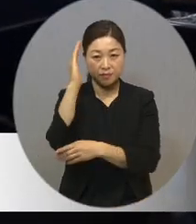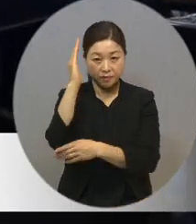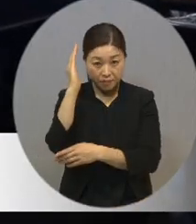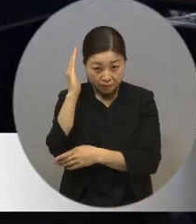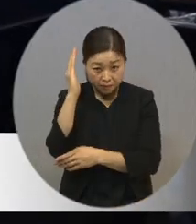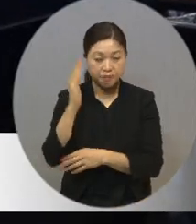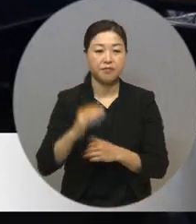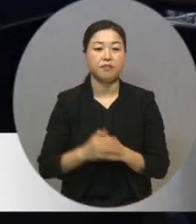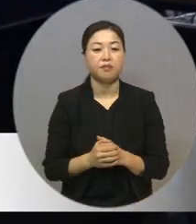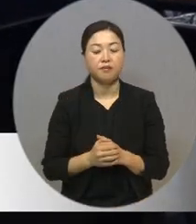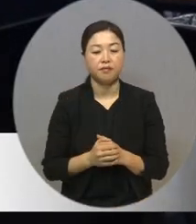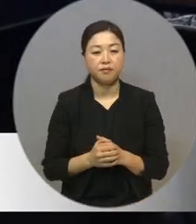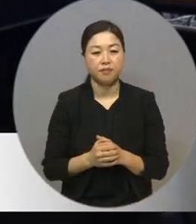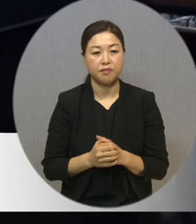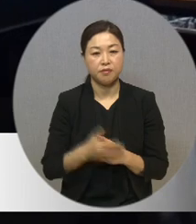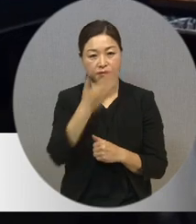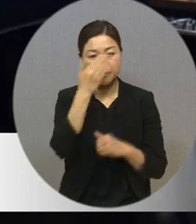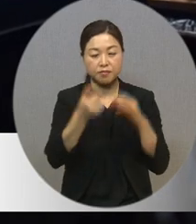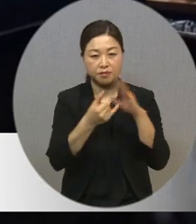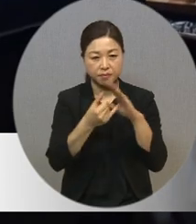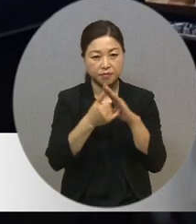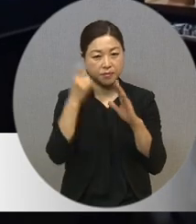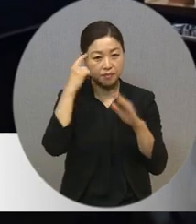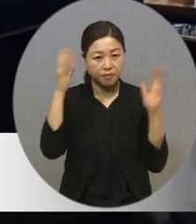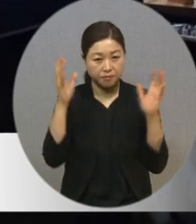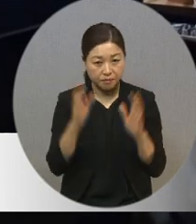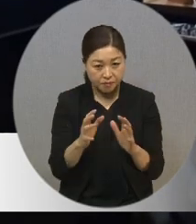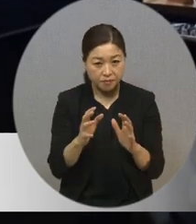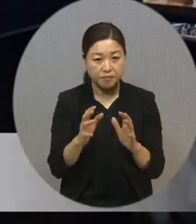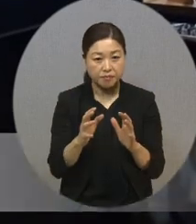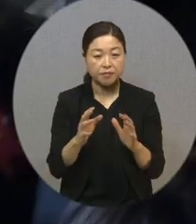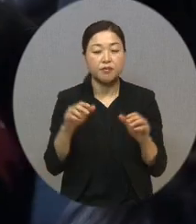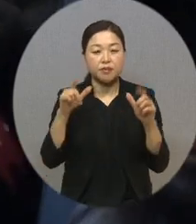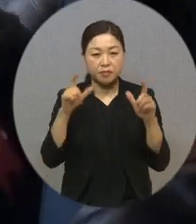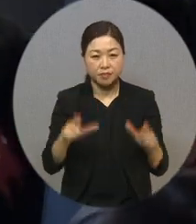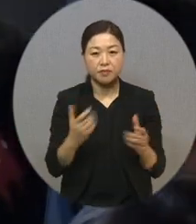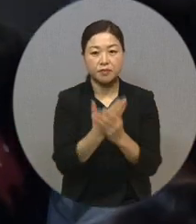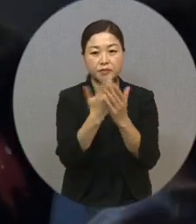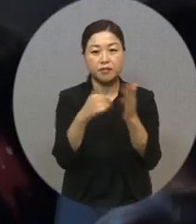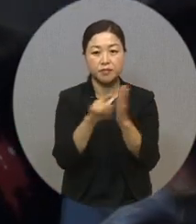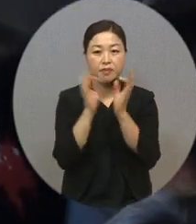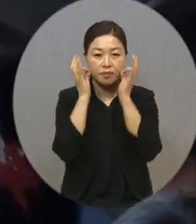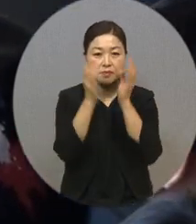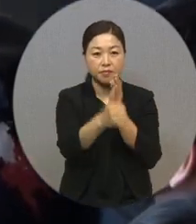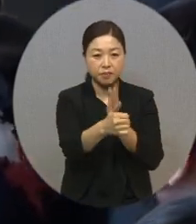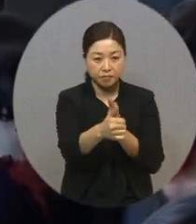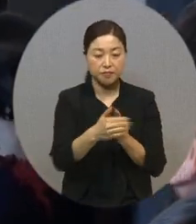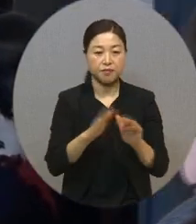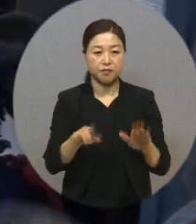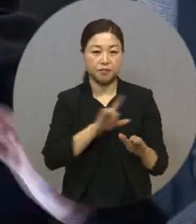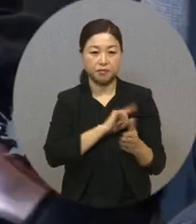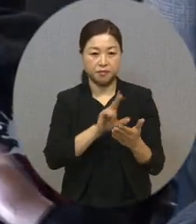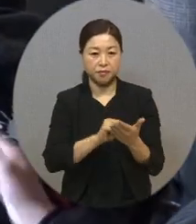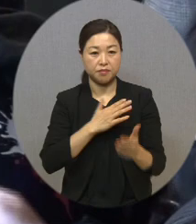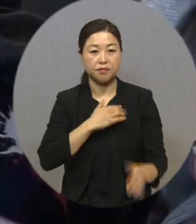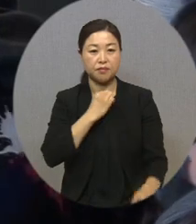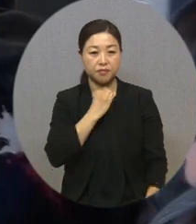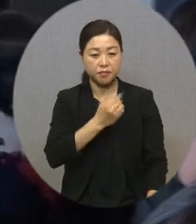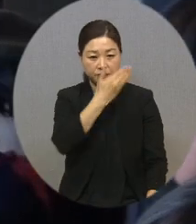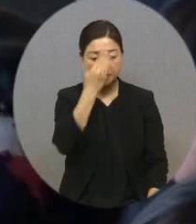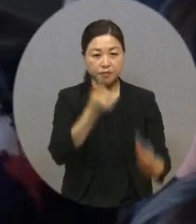오는 지역의 발전을 위해 많은 청소년들이 노력해줬으면 좋겠습니다. 이번 주제는 내가 원하는 청소년